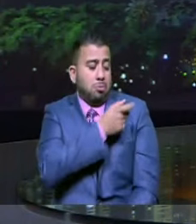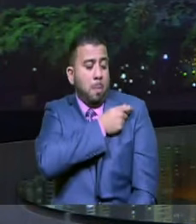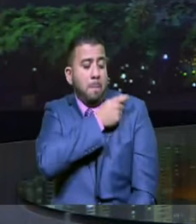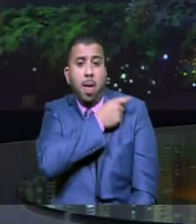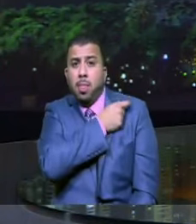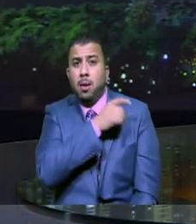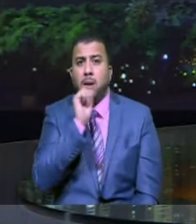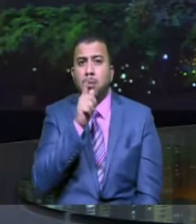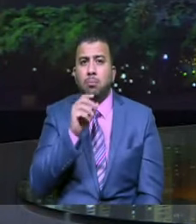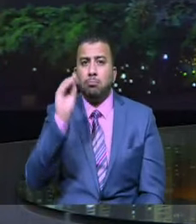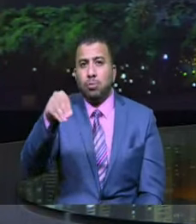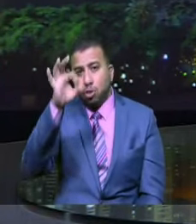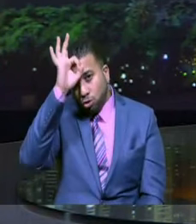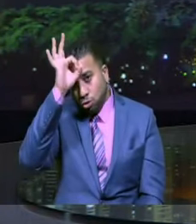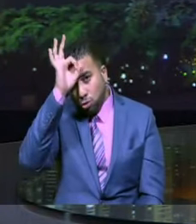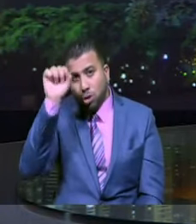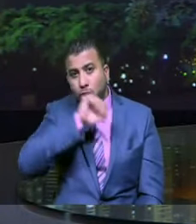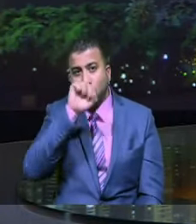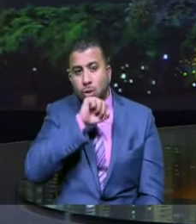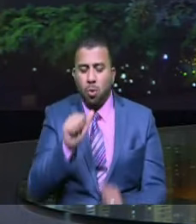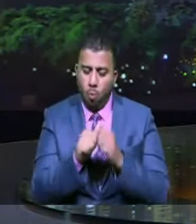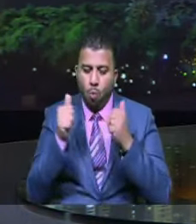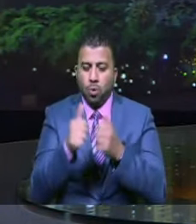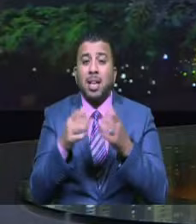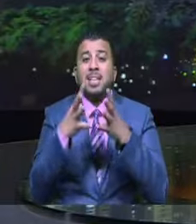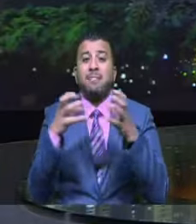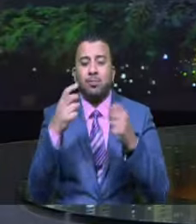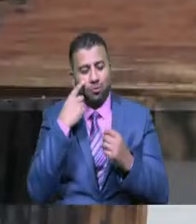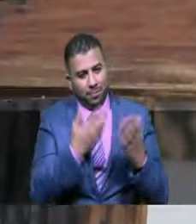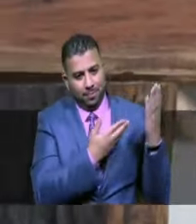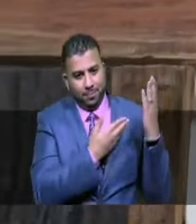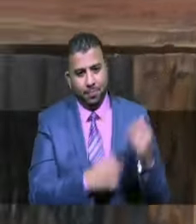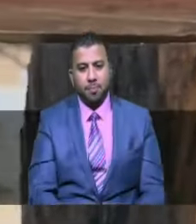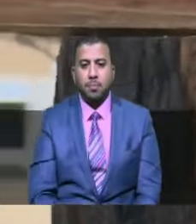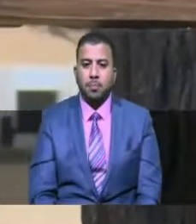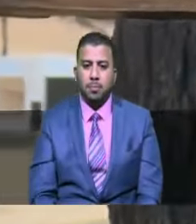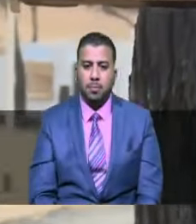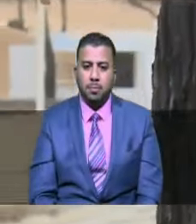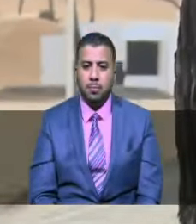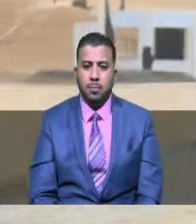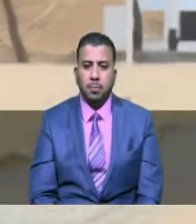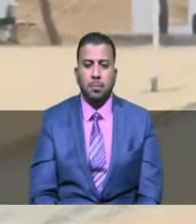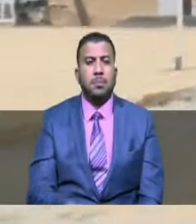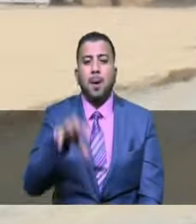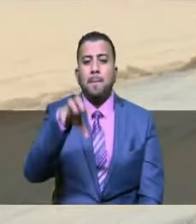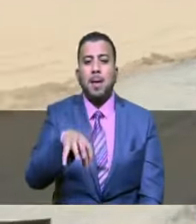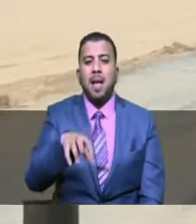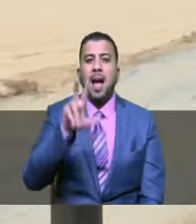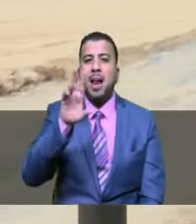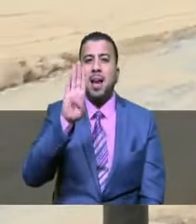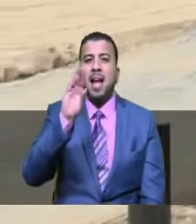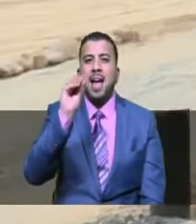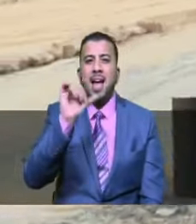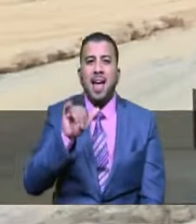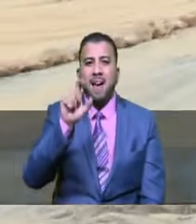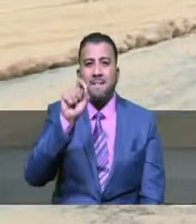ضباط ومنتسبي شرطه الشارقه وعائلاتهم الى التفاصيل بمنطقه الكهيف بالبطا